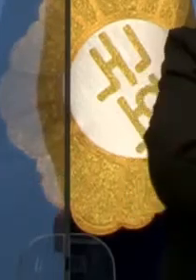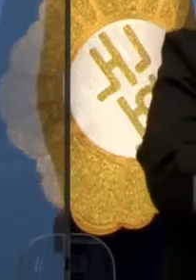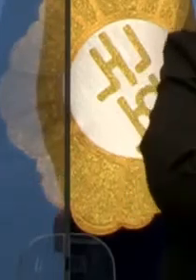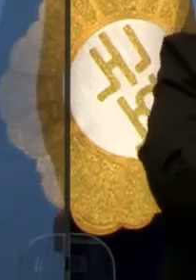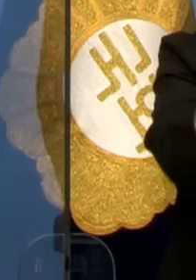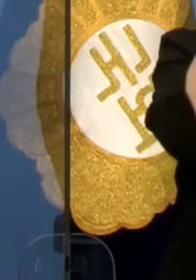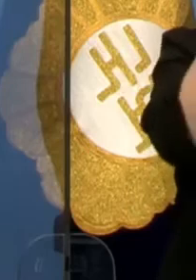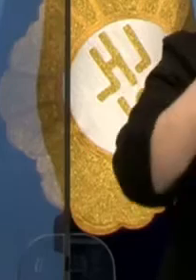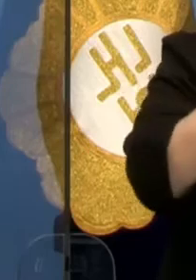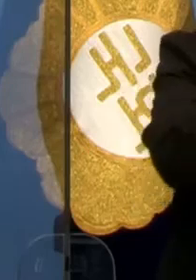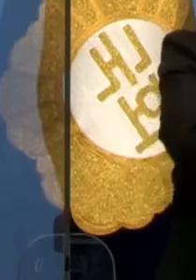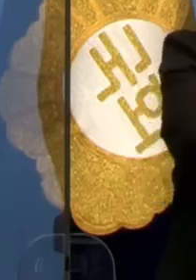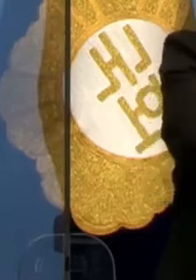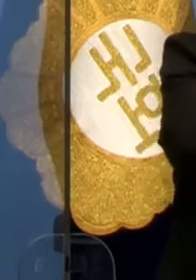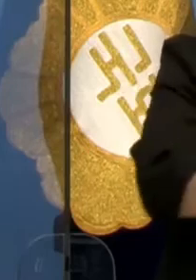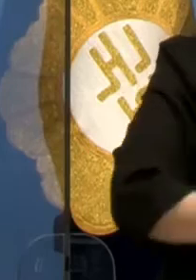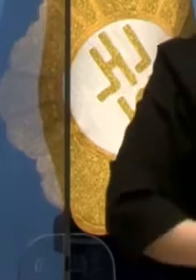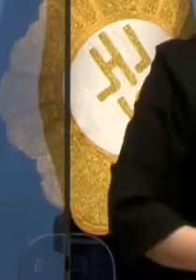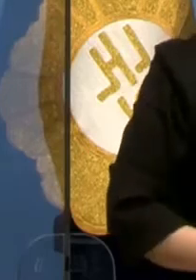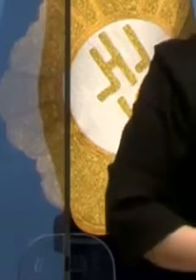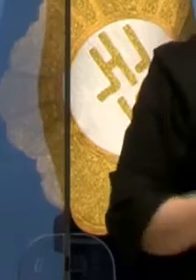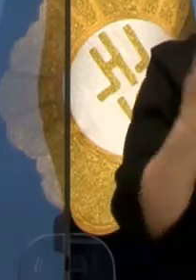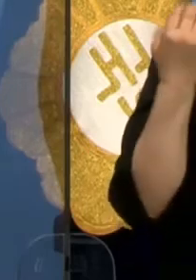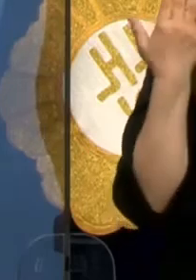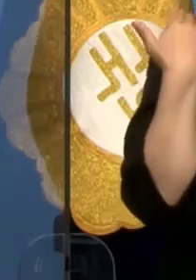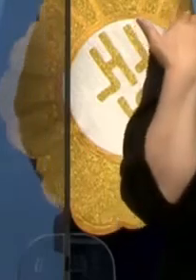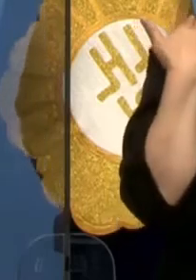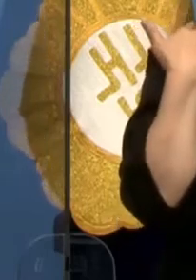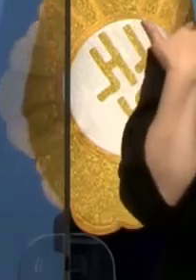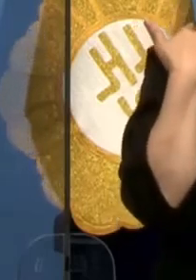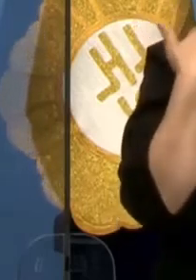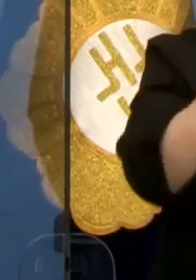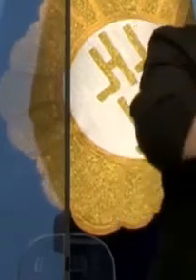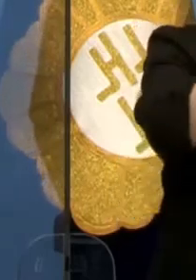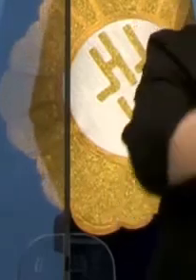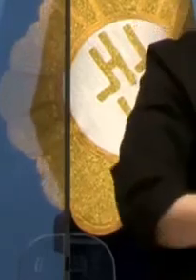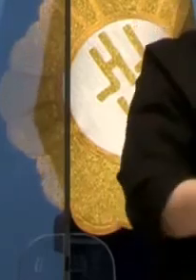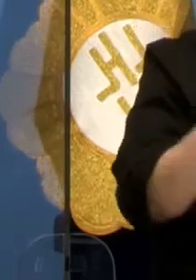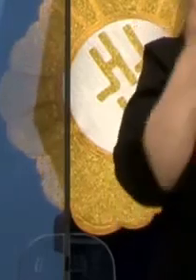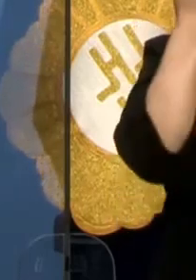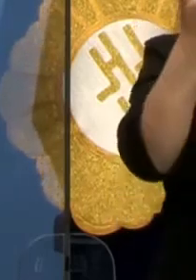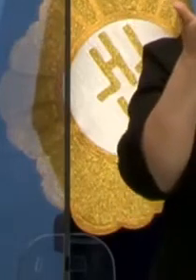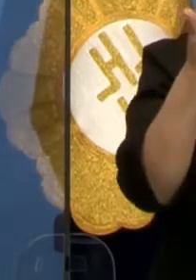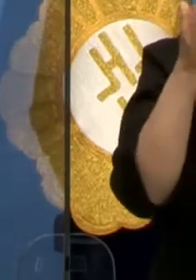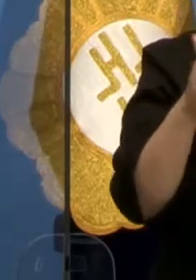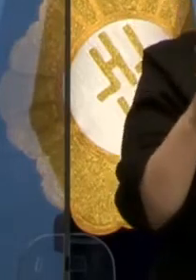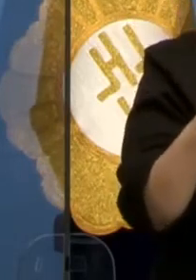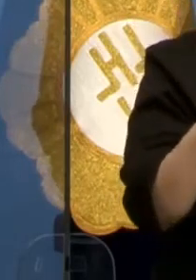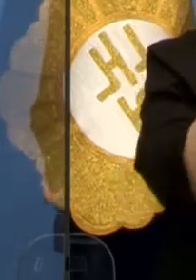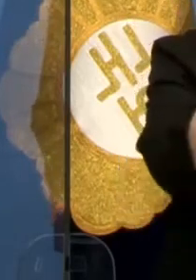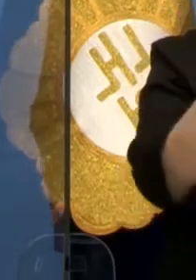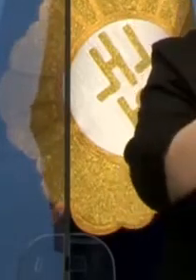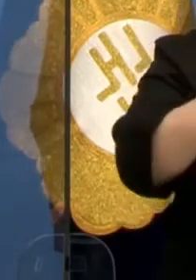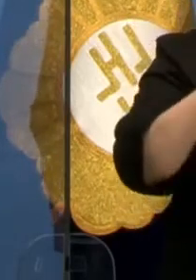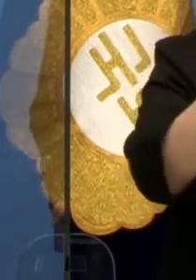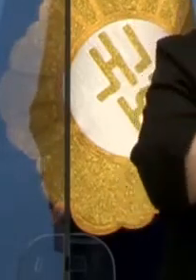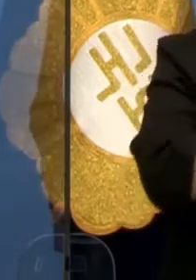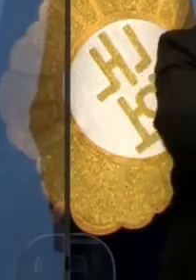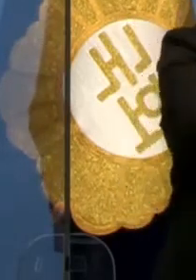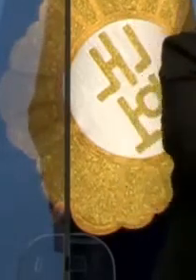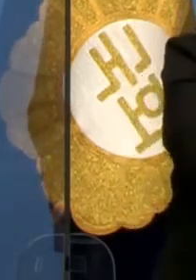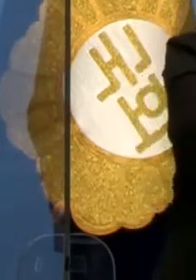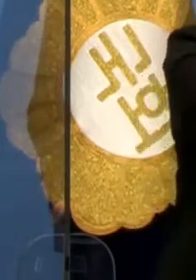논평을 계속하고 있습니다. 얼마 전 퇴임 17일 만에 제1야당에 전격 입당함으로써